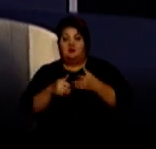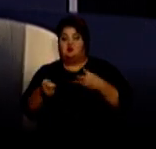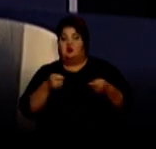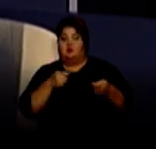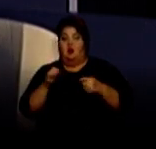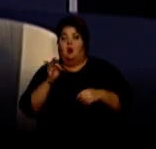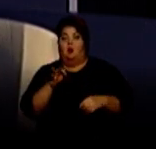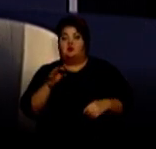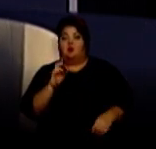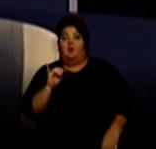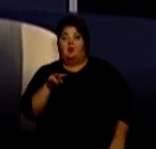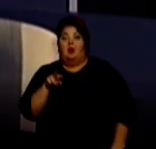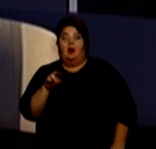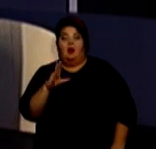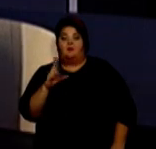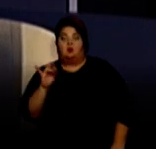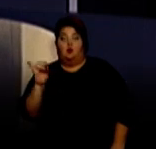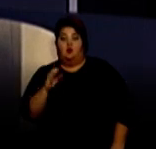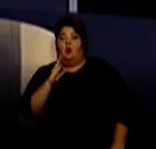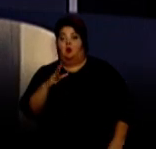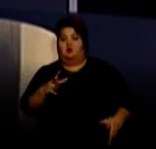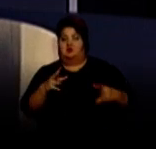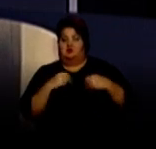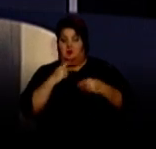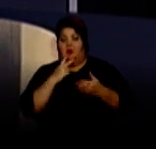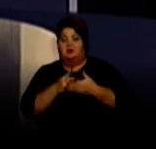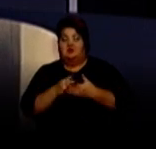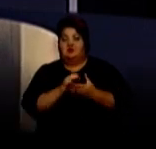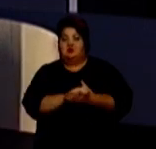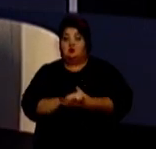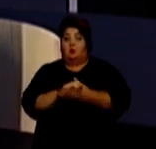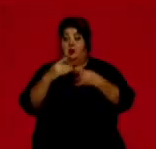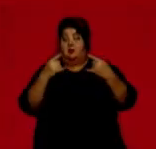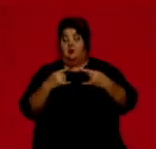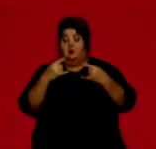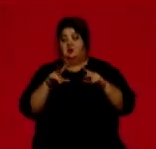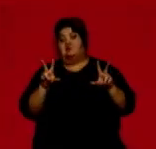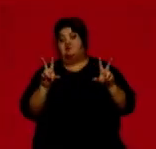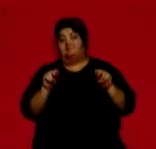корпусу Оксаною Білярською. Будьте з нами, дивіться Суспільне телебачення. На все добре!